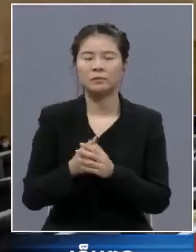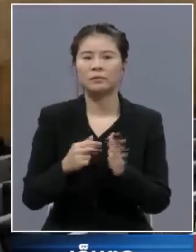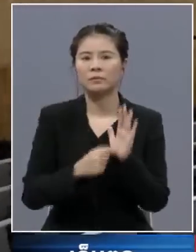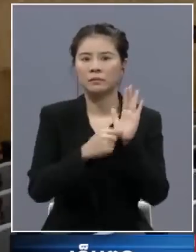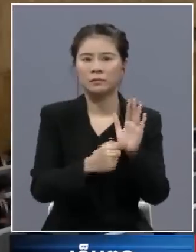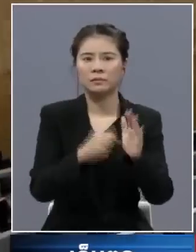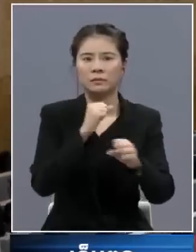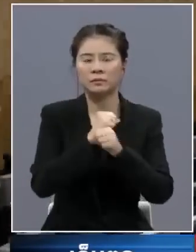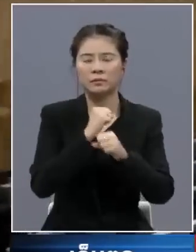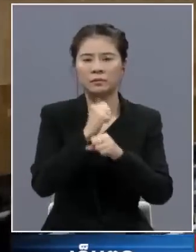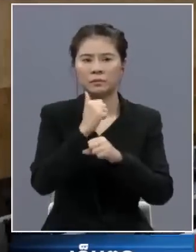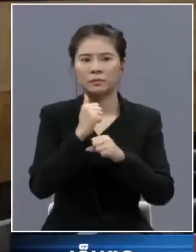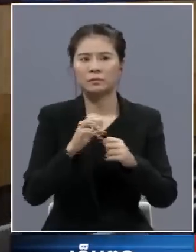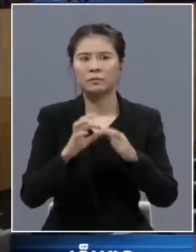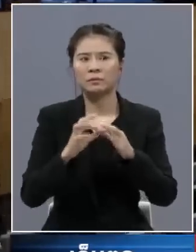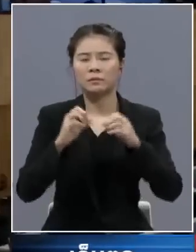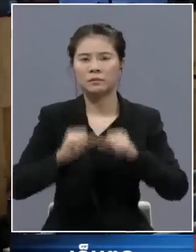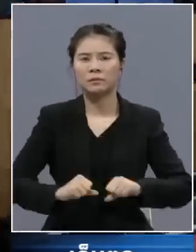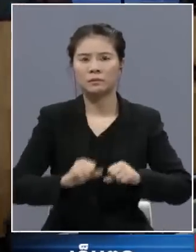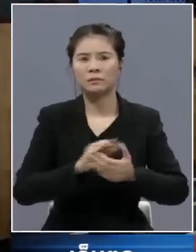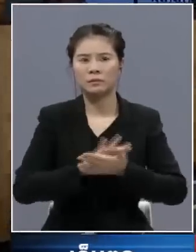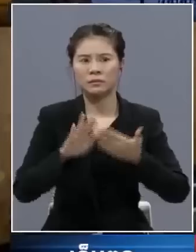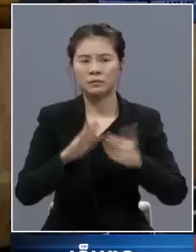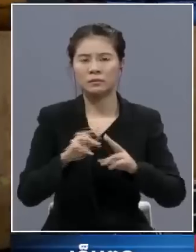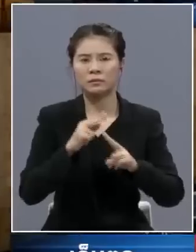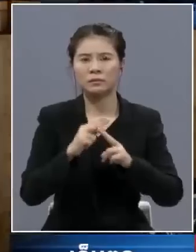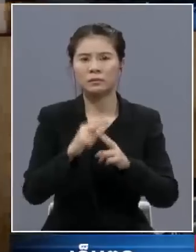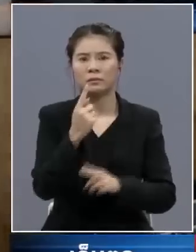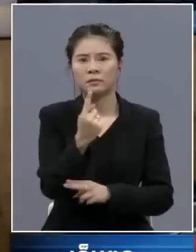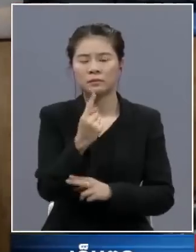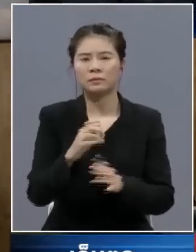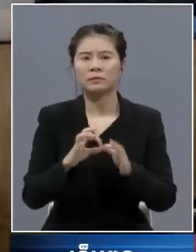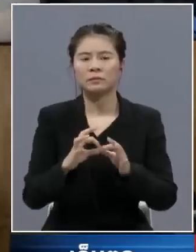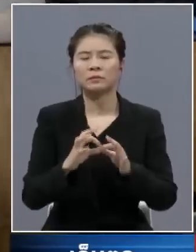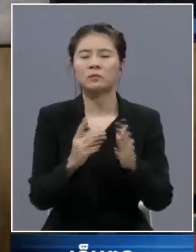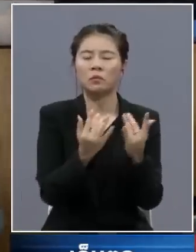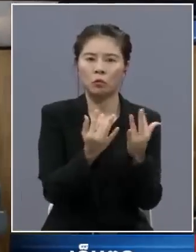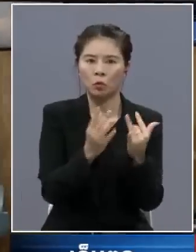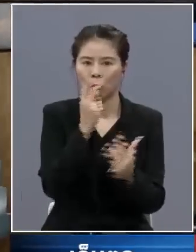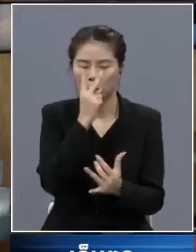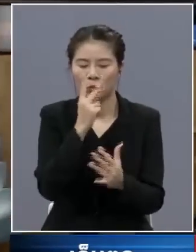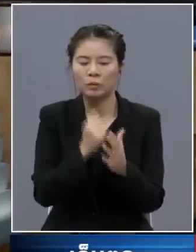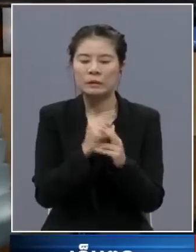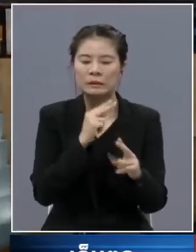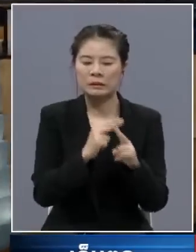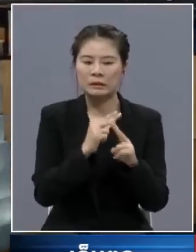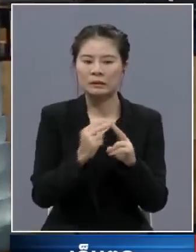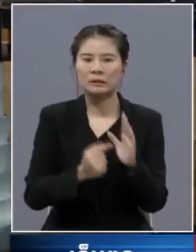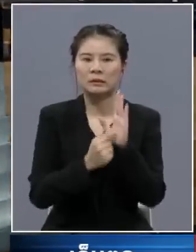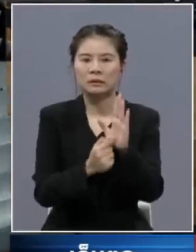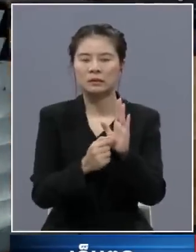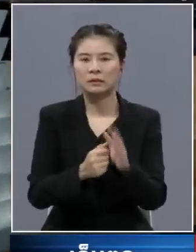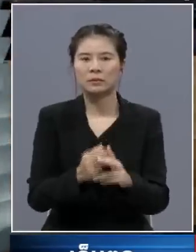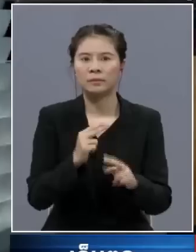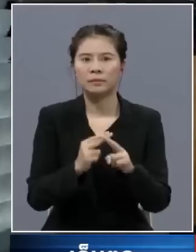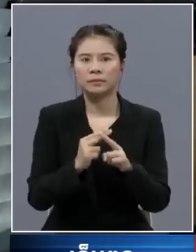นอาจจะได้ไปก็ได ้ ก็คงจะตกลงกันก่อนแล้วก็เสนอไปรายชื่อเดียวซึ่งต้องรอจับตาย้ำนะฮะว่า4รายชื่อที่บอกมานั้นเป็นร